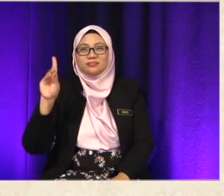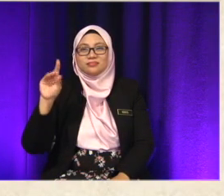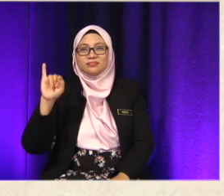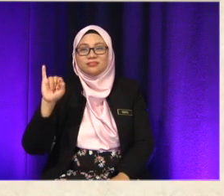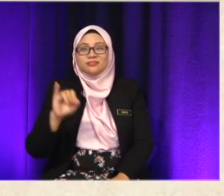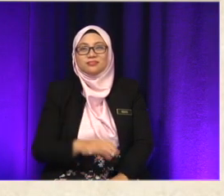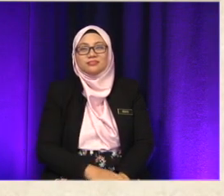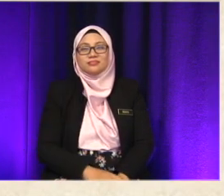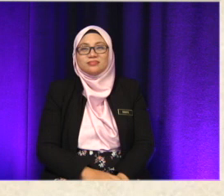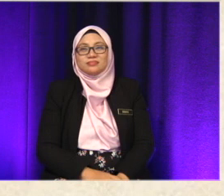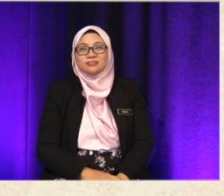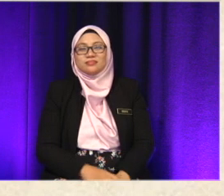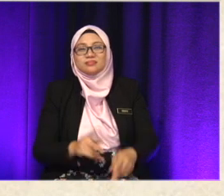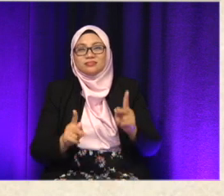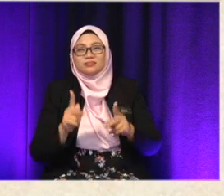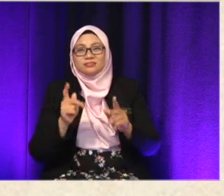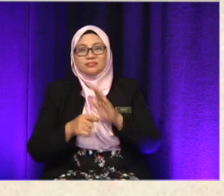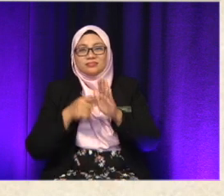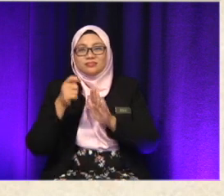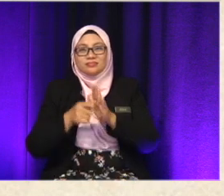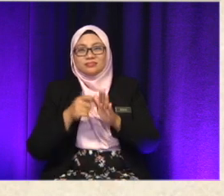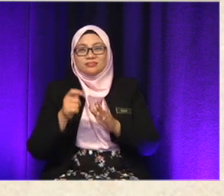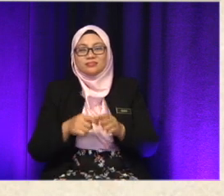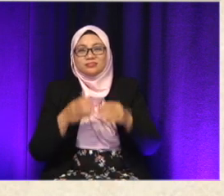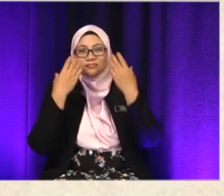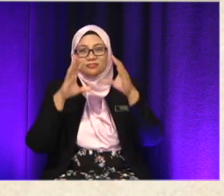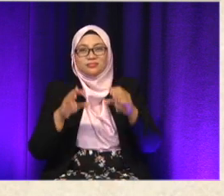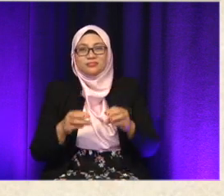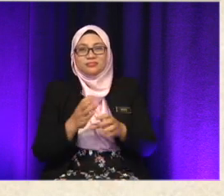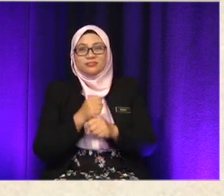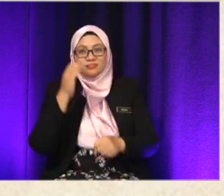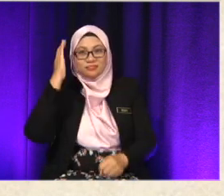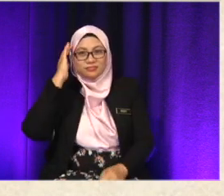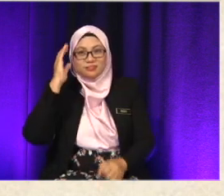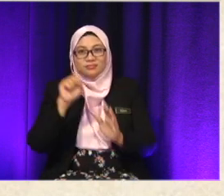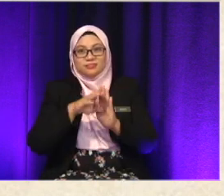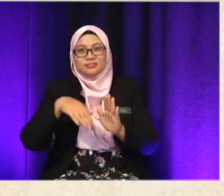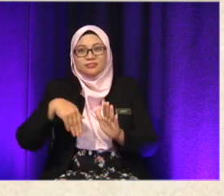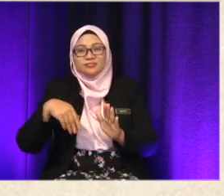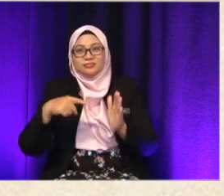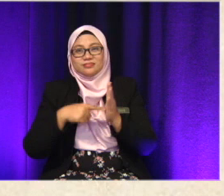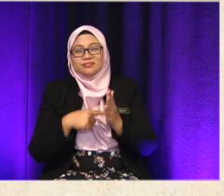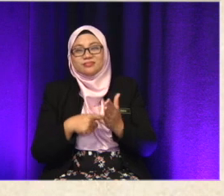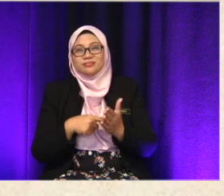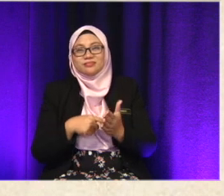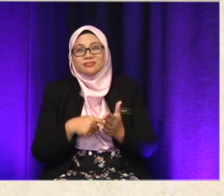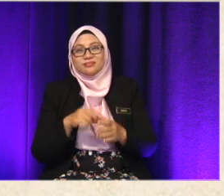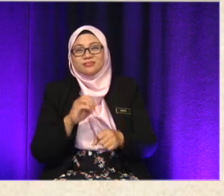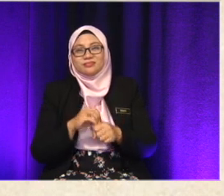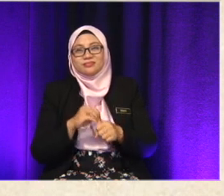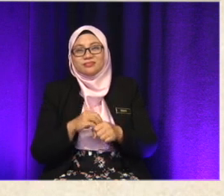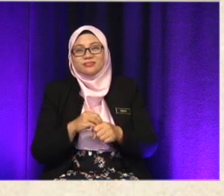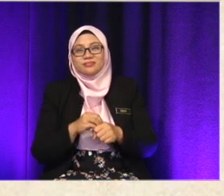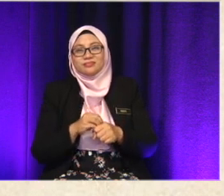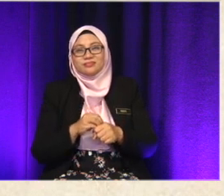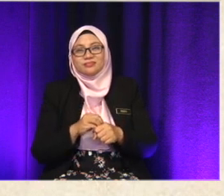kemudi. Tapi kawalan kemudi ni yang cikgu dapat tahu sebelum-sebelum ni, dia ada kata fly by wire. Kapal